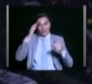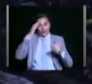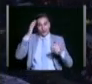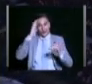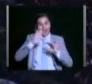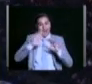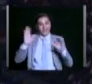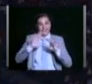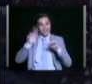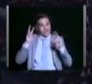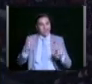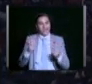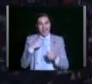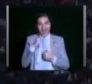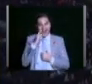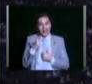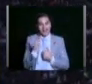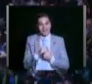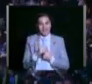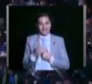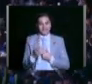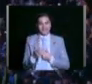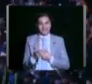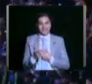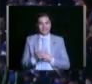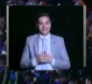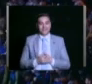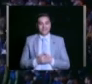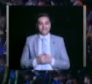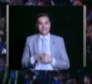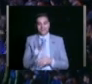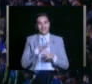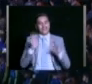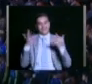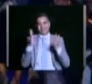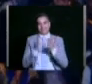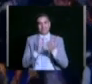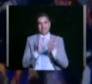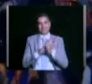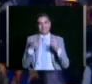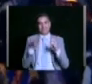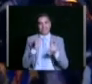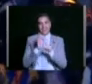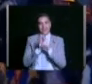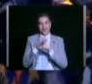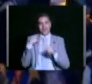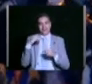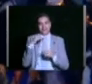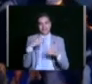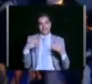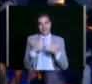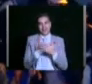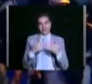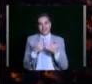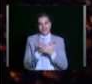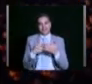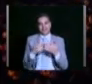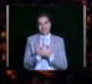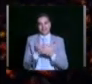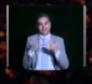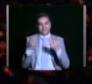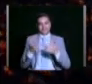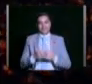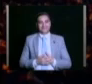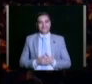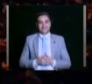سيادته بتجريمهم في سوهاج هم بيشاركوا معانا في ترجمه الايفنت بلغه الاشاره علشان يقدر يوصل بشكل متكامل لكل الناس طبعا